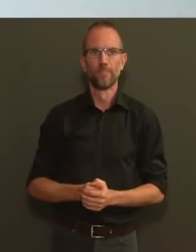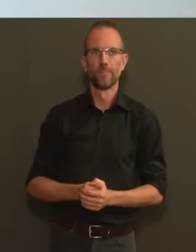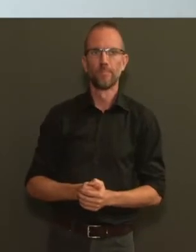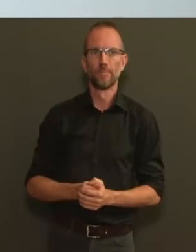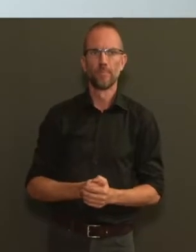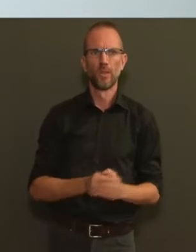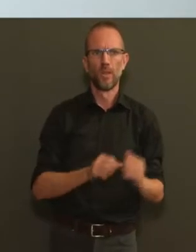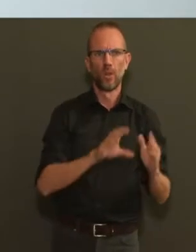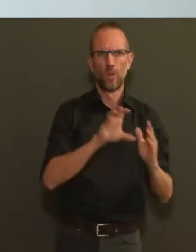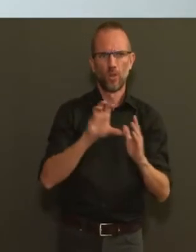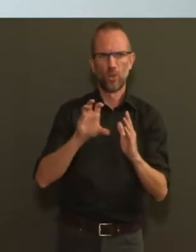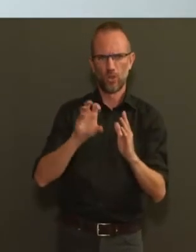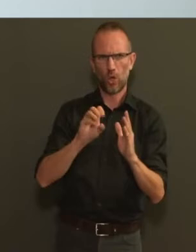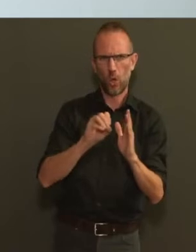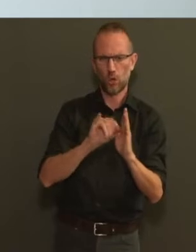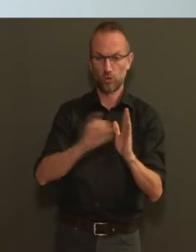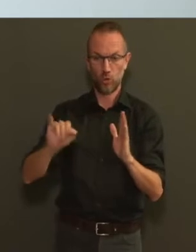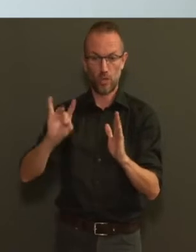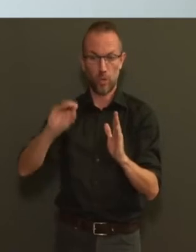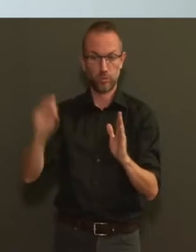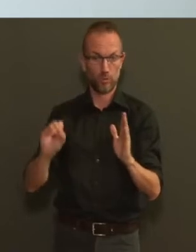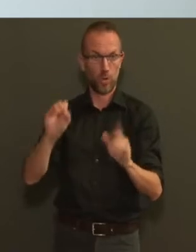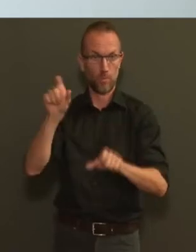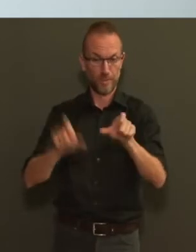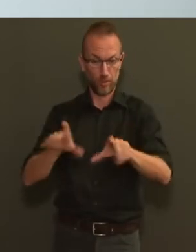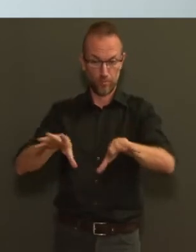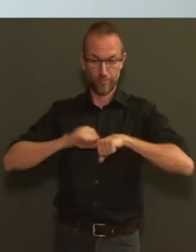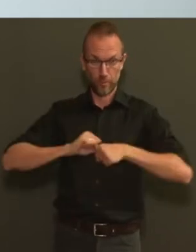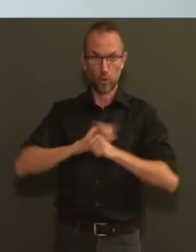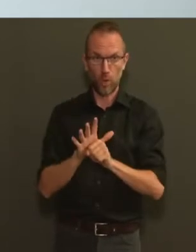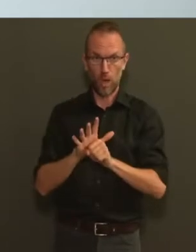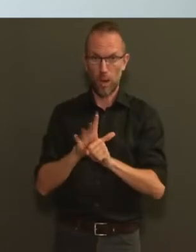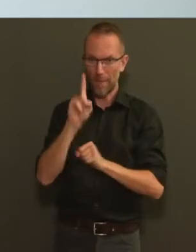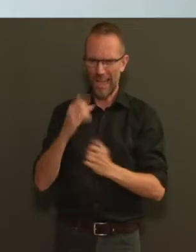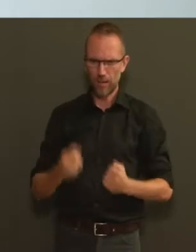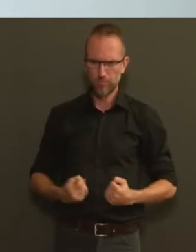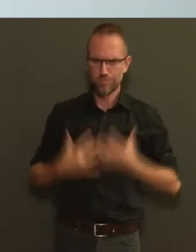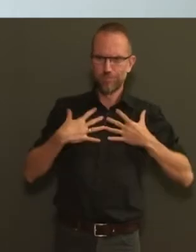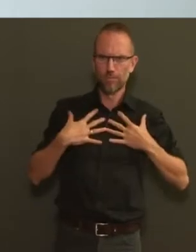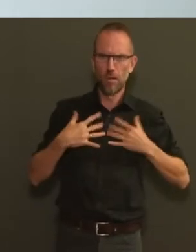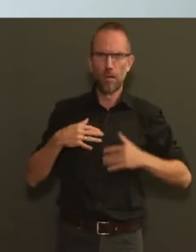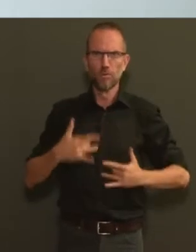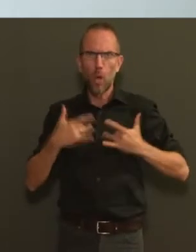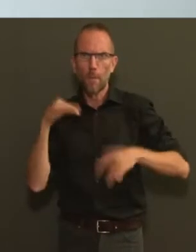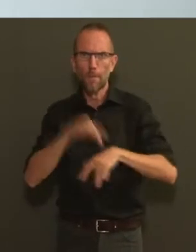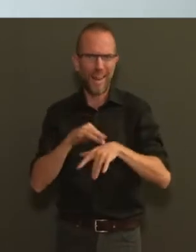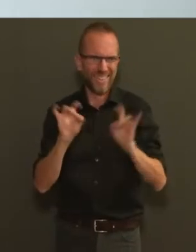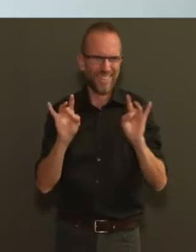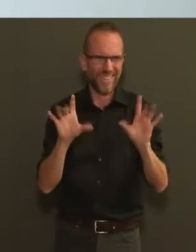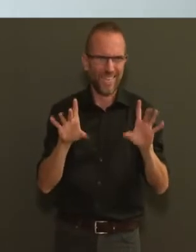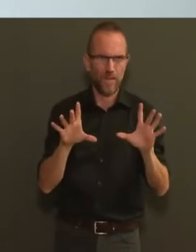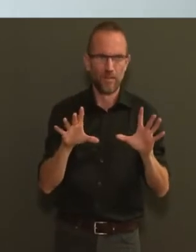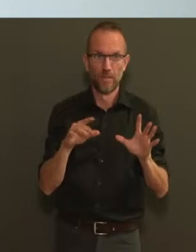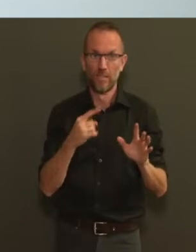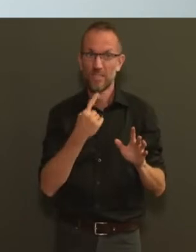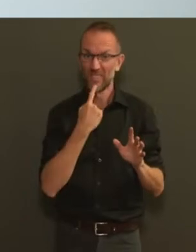gens peuvent être porteurs du virus de manière asymptomatique. Par rapport au total des porteurs, donc un tiers à peu près peuvent